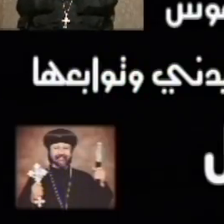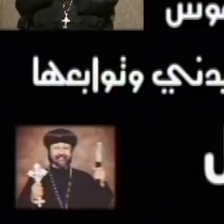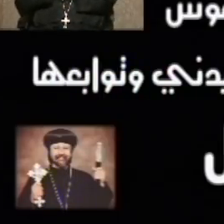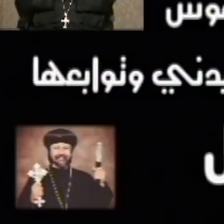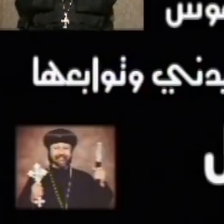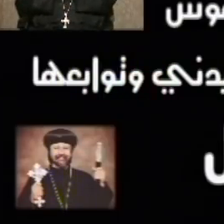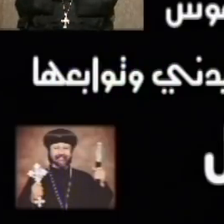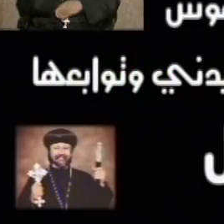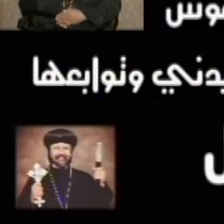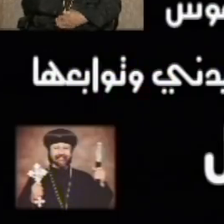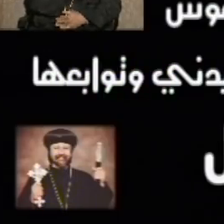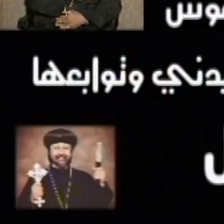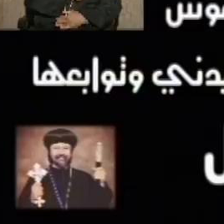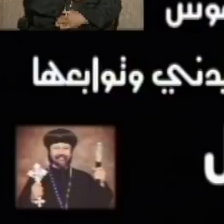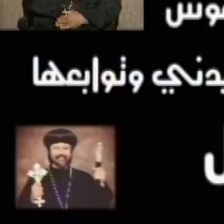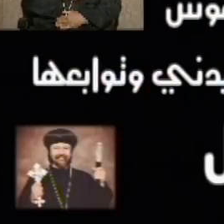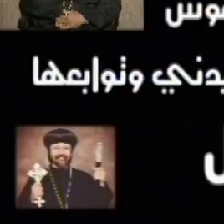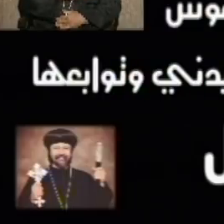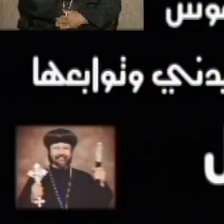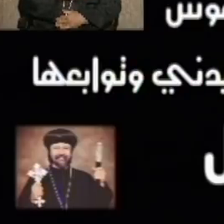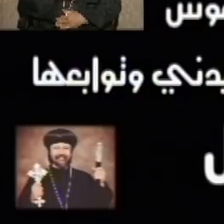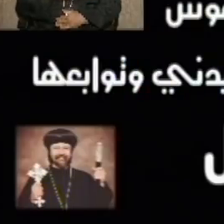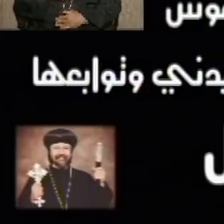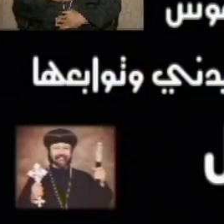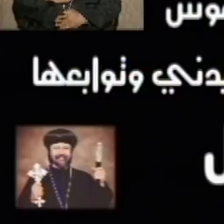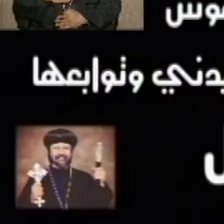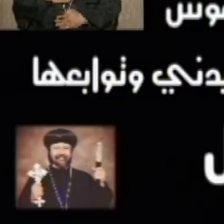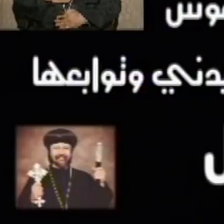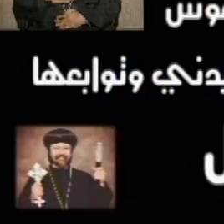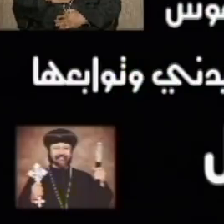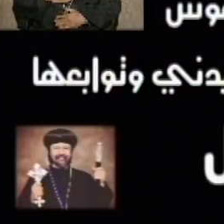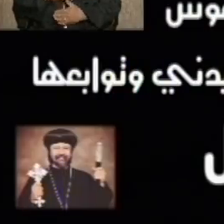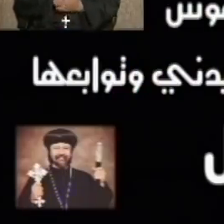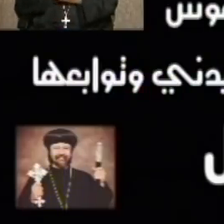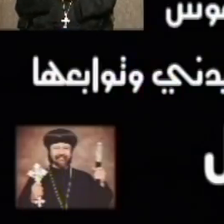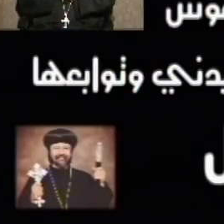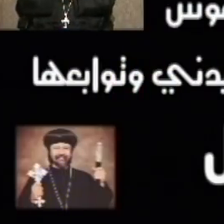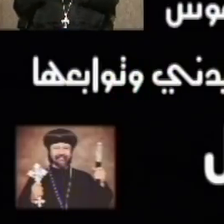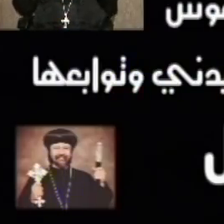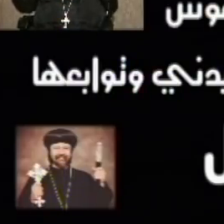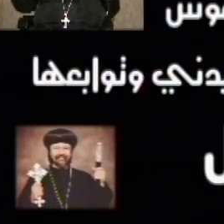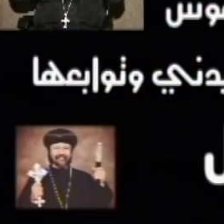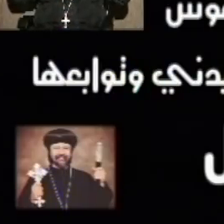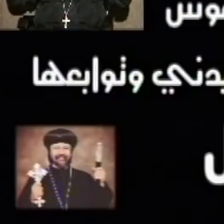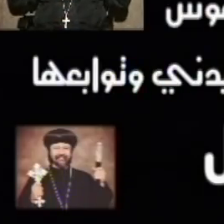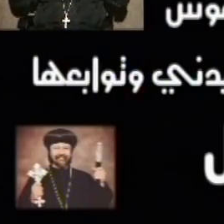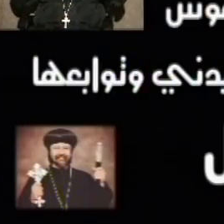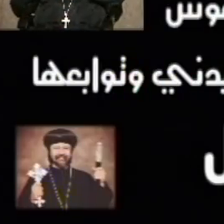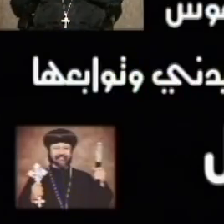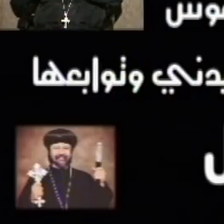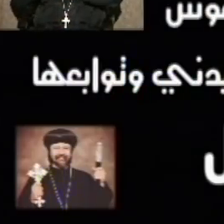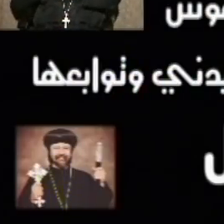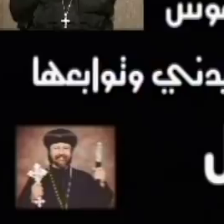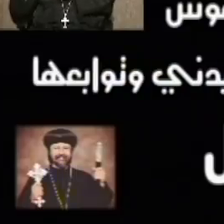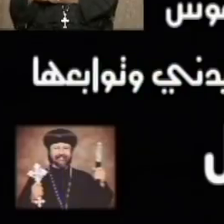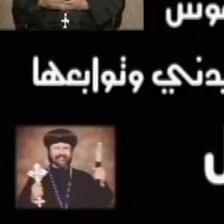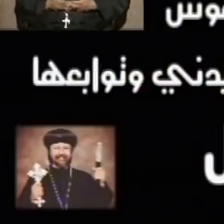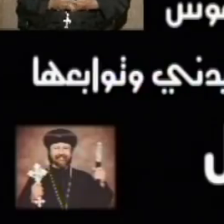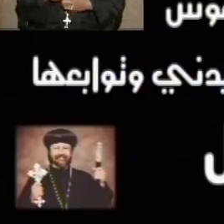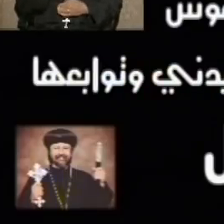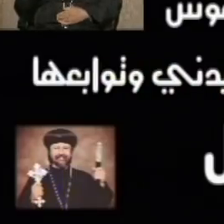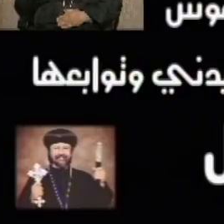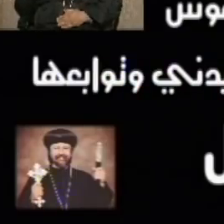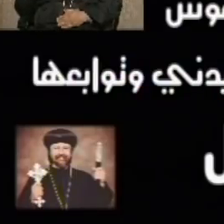الرسولية نيافة الحبر الجليل الأنبا إيسيزوروس رئيس دير العذراء